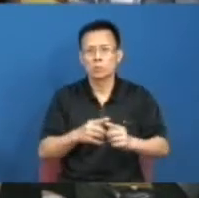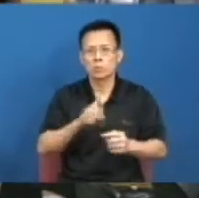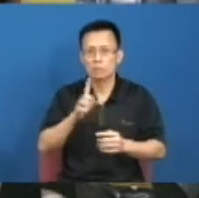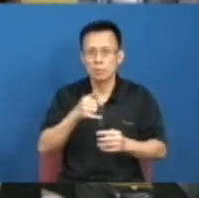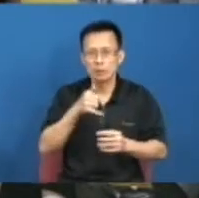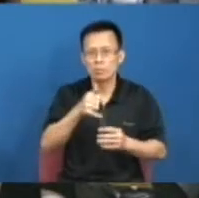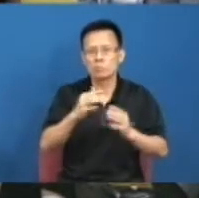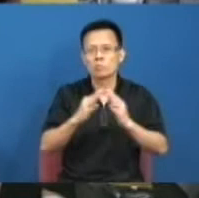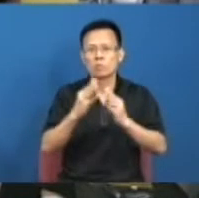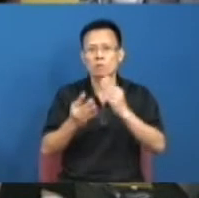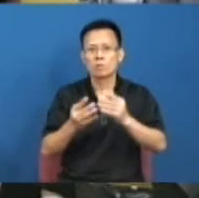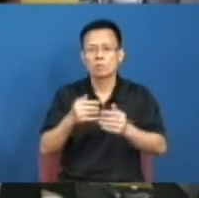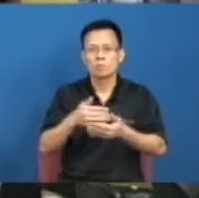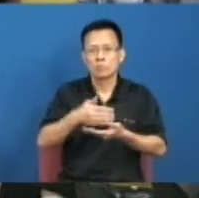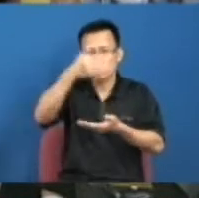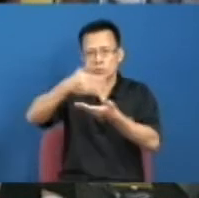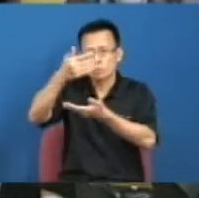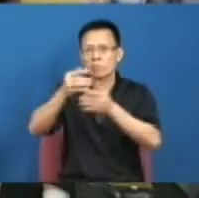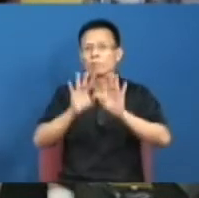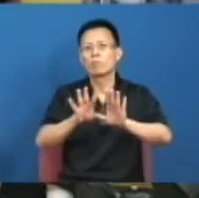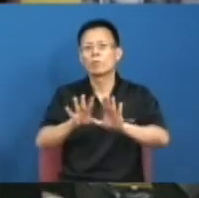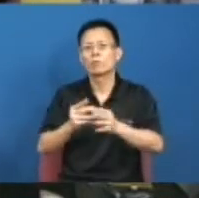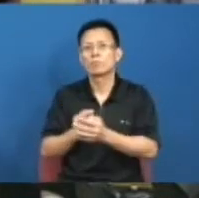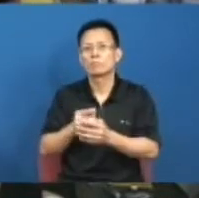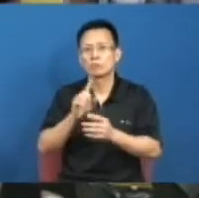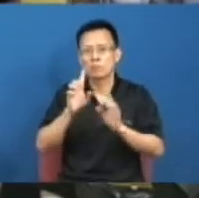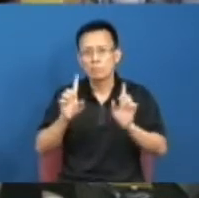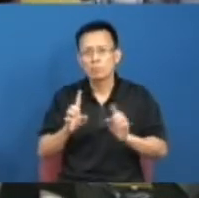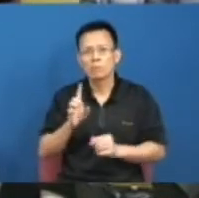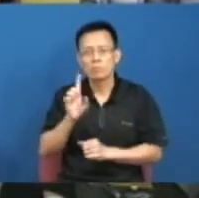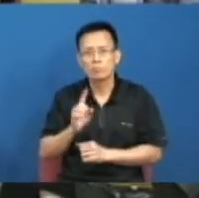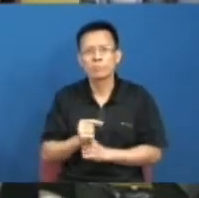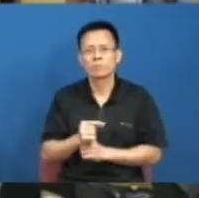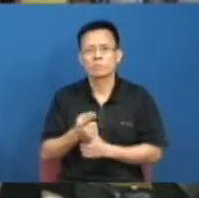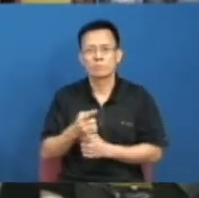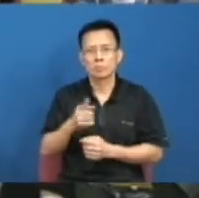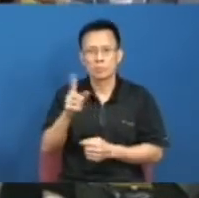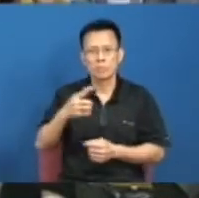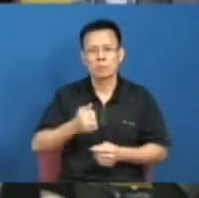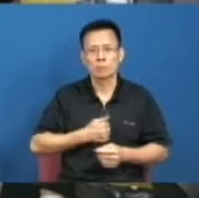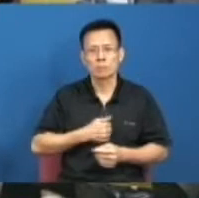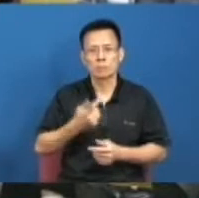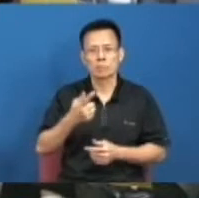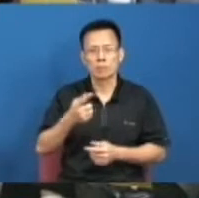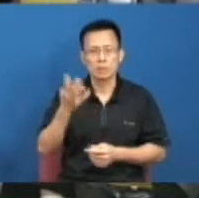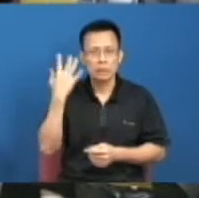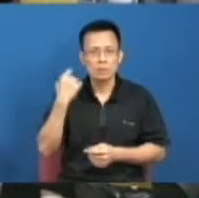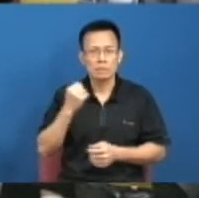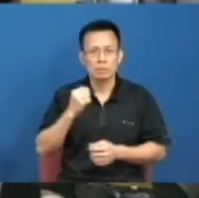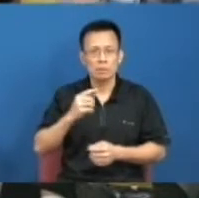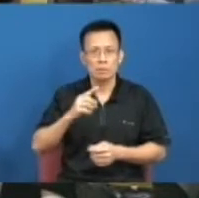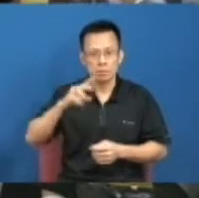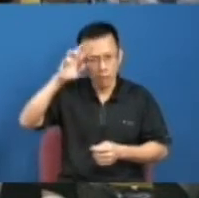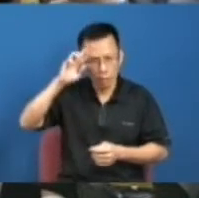者入村去幫我哋解決問題咯。不過蒲職做慣嘅嚇，蒲職呢樣嘢即係可以同網友分享一下我哋即